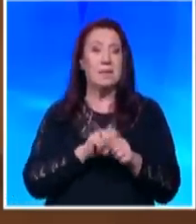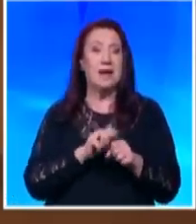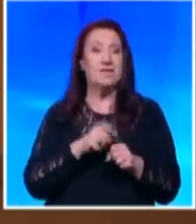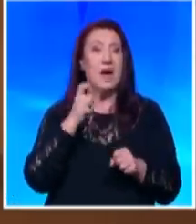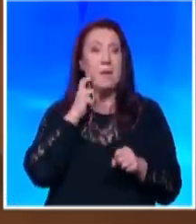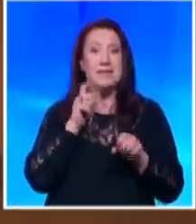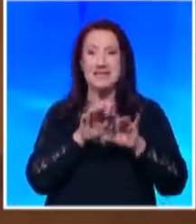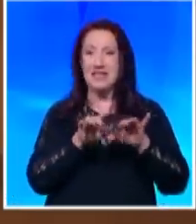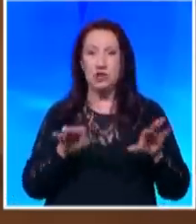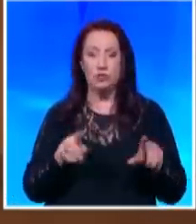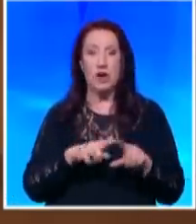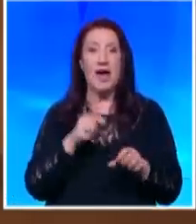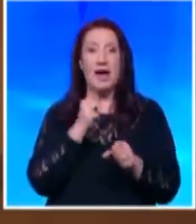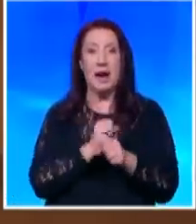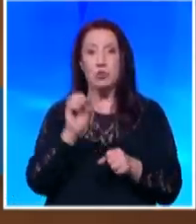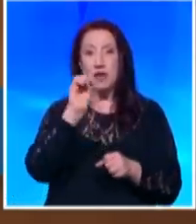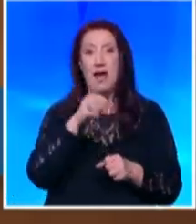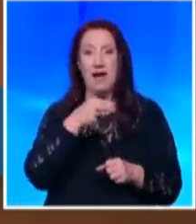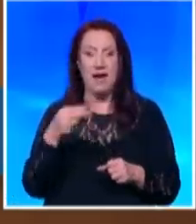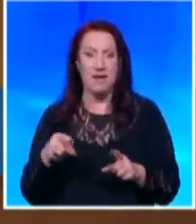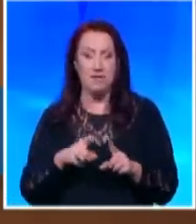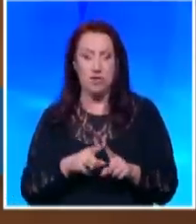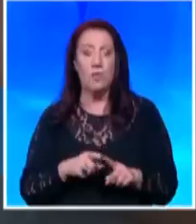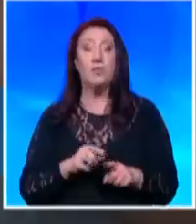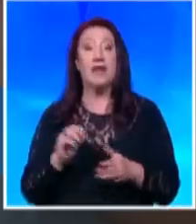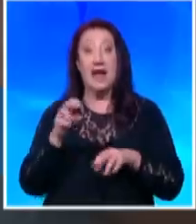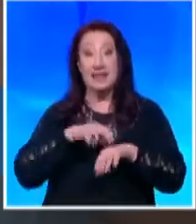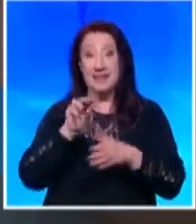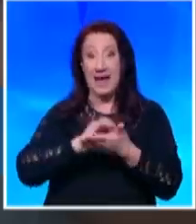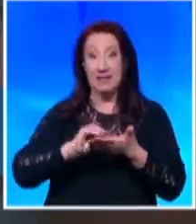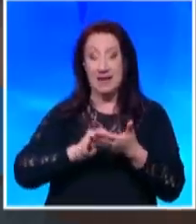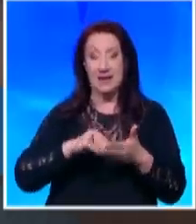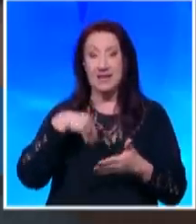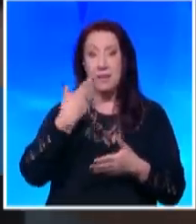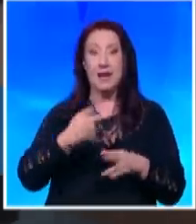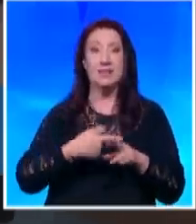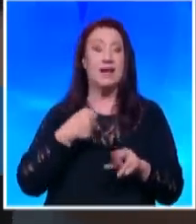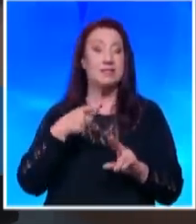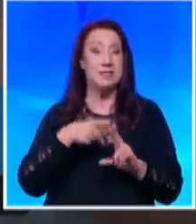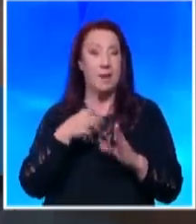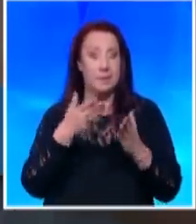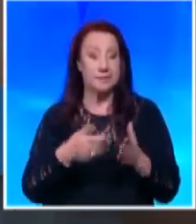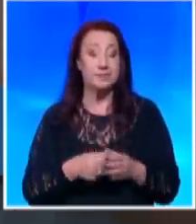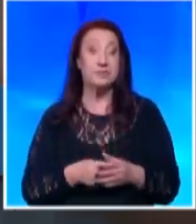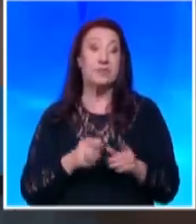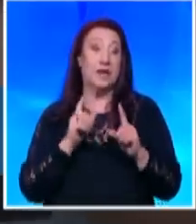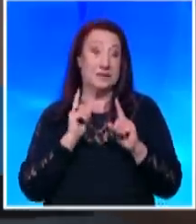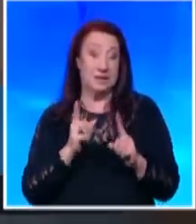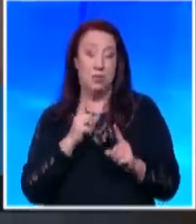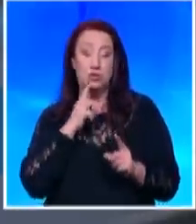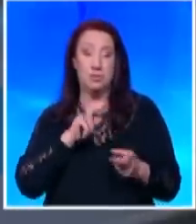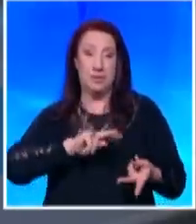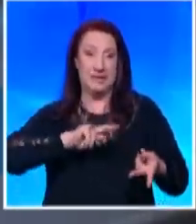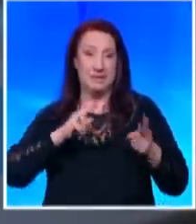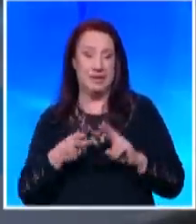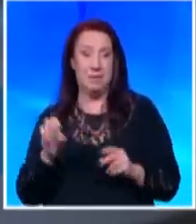евро. Деклариране и отчитане пред приходната администрация. За да стане факт еврото на нас обаче е нужно приемане на